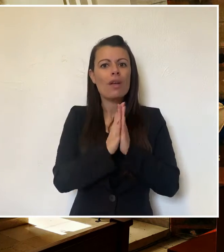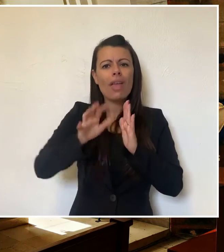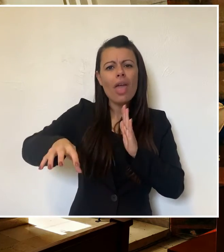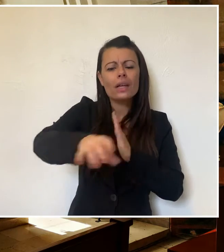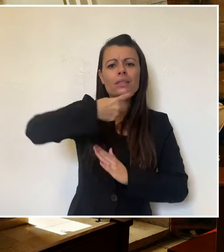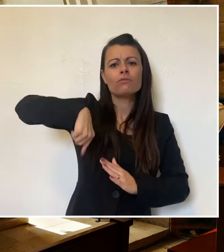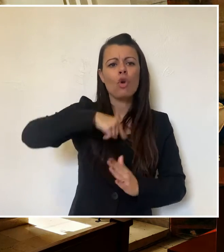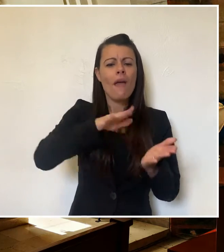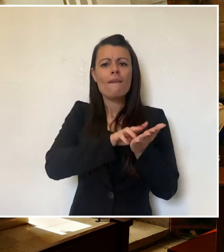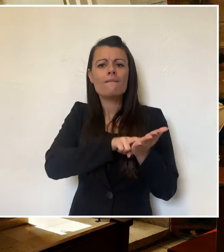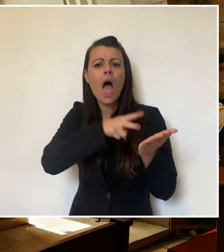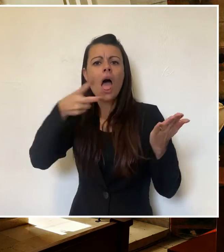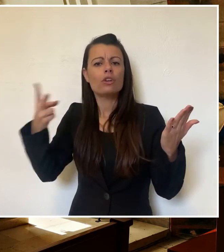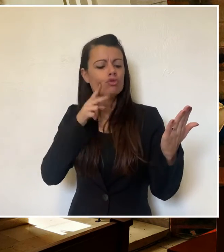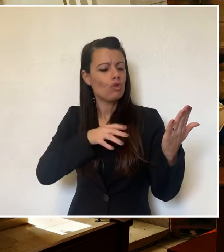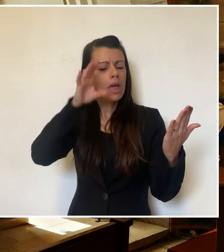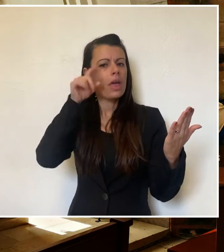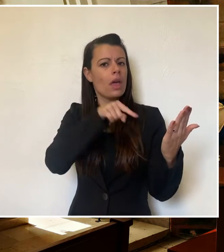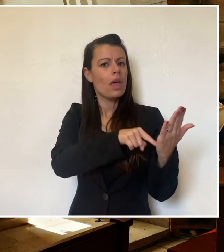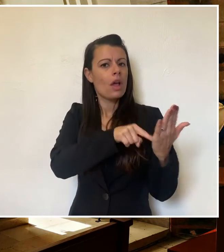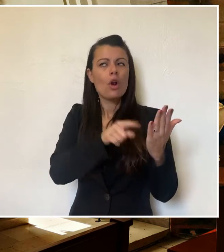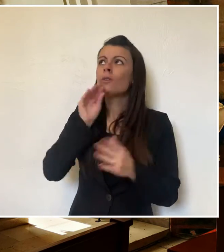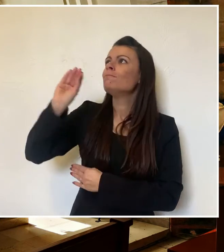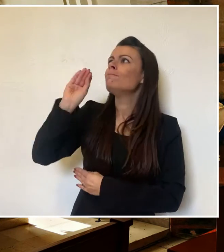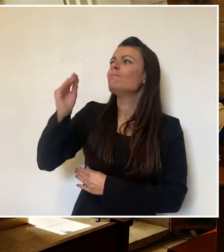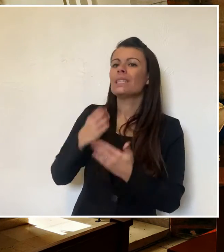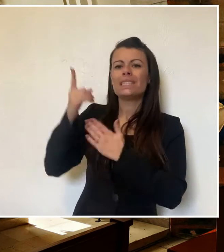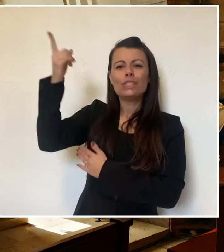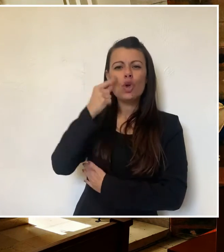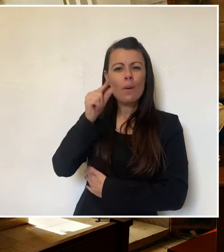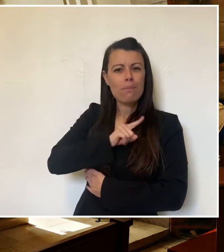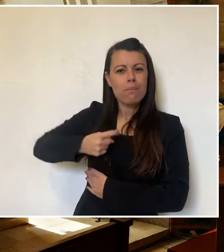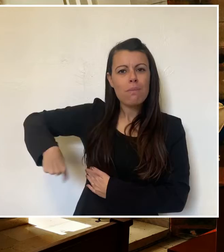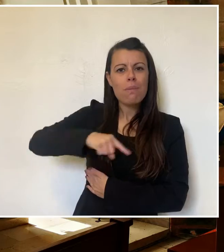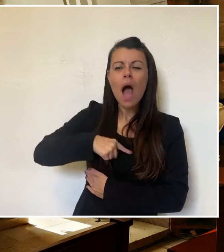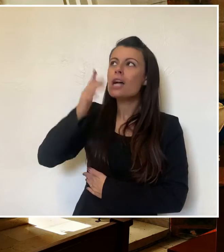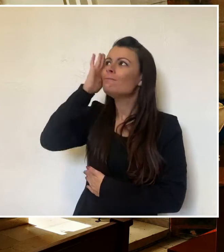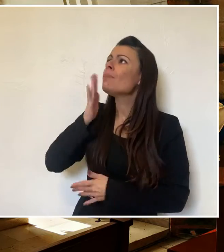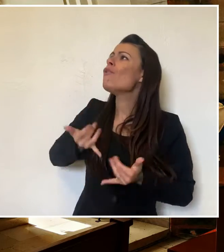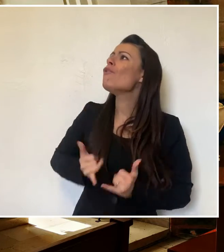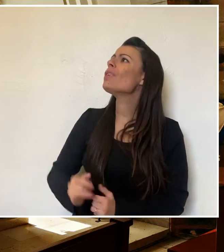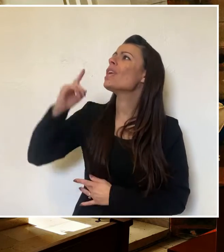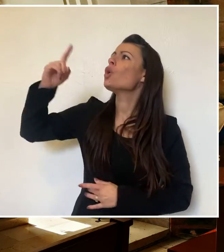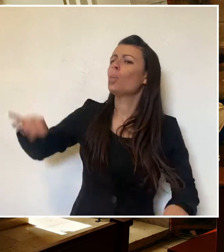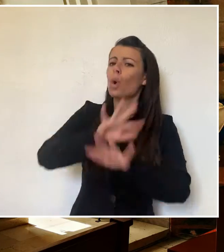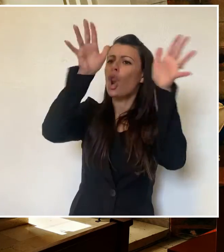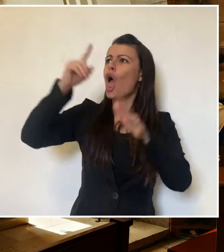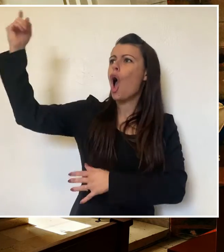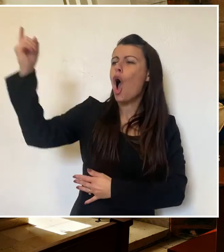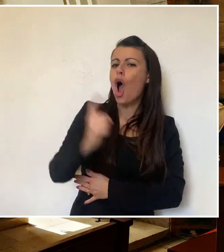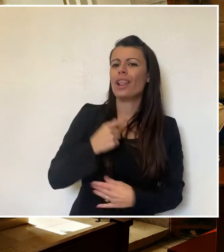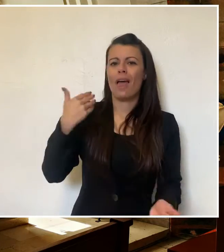chiediamo al Padre, che mandi presto il Figlio nella gloria, che affretti la sua venuta. E allora tutti insieme